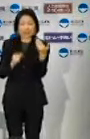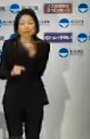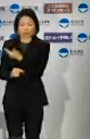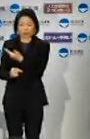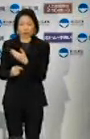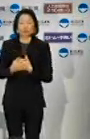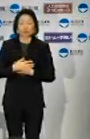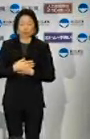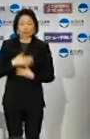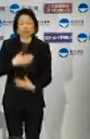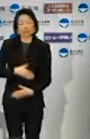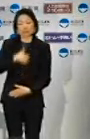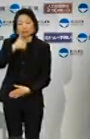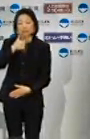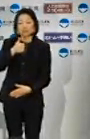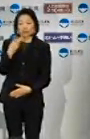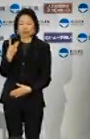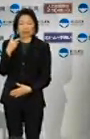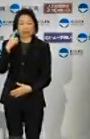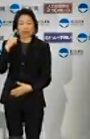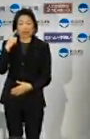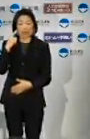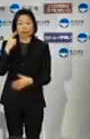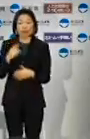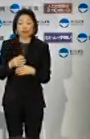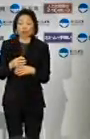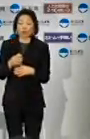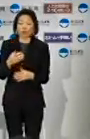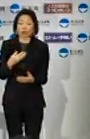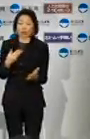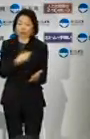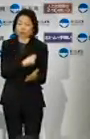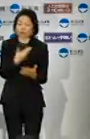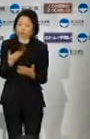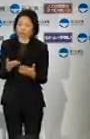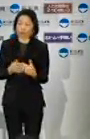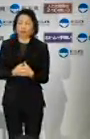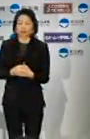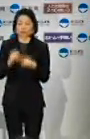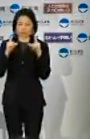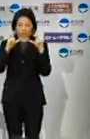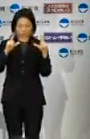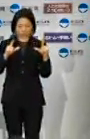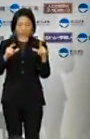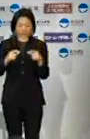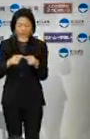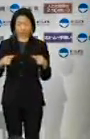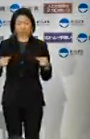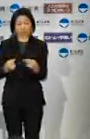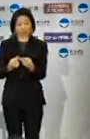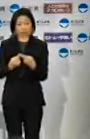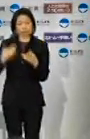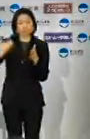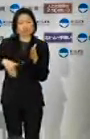知事ご自身で3回接種の検討っていいですか？ まだね、接種券来ないんですよ。